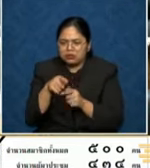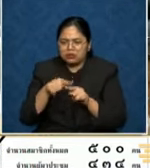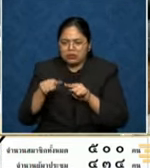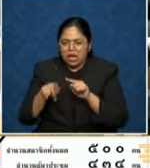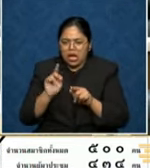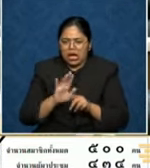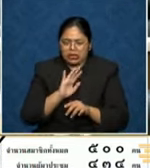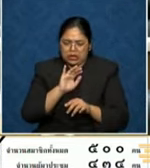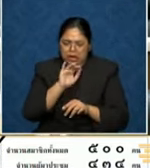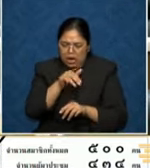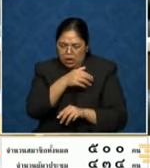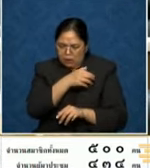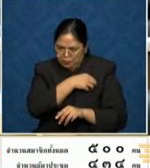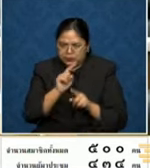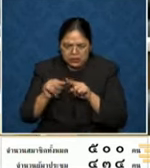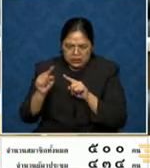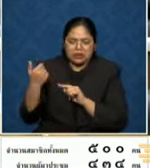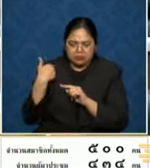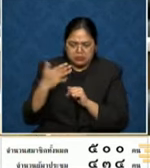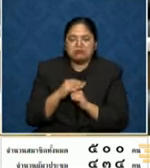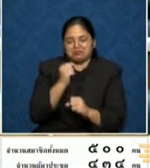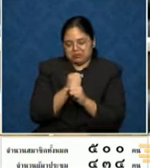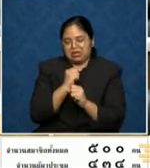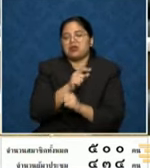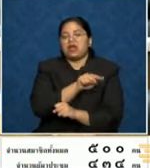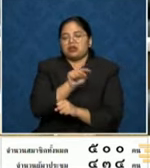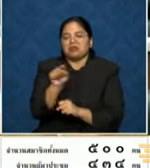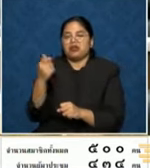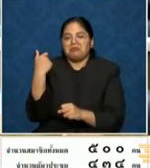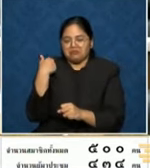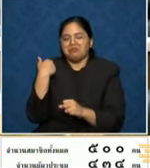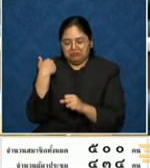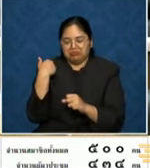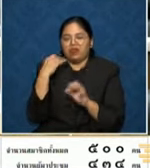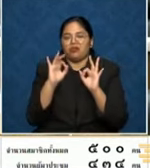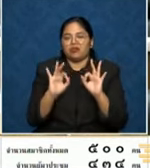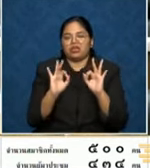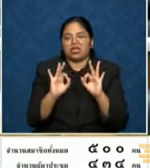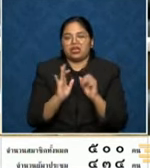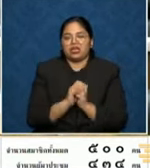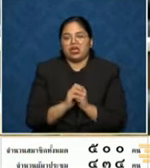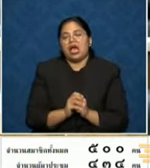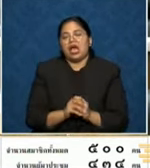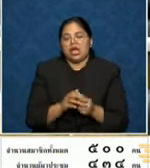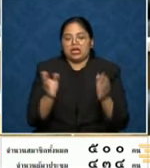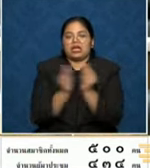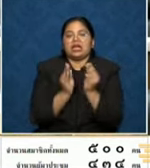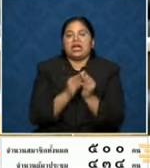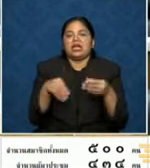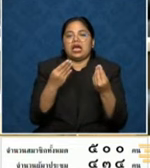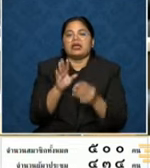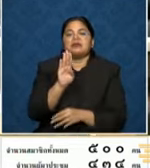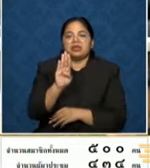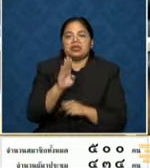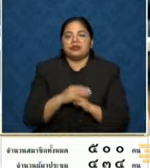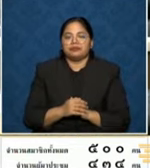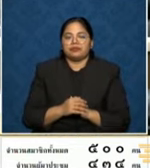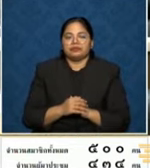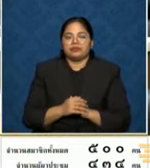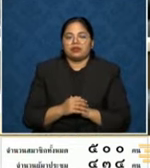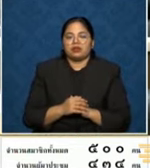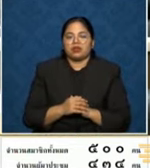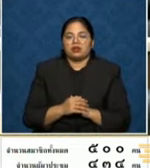องถิ่นต่างๆนะครับผมก็ว่าถือว่าเขาก็ทำงานในส่วนนี้ได้พอสมควรครับให้เกรด B ครับท่านประธานครับหมวดต่อไปครับหมวดสร้